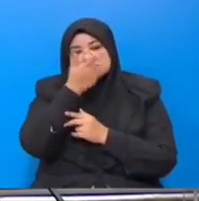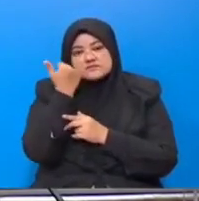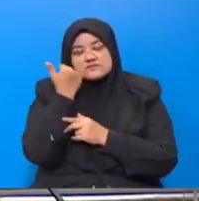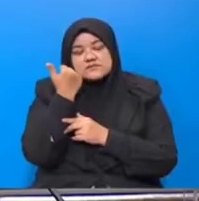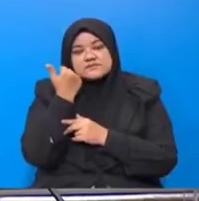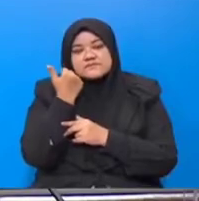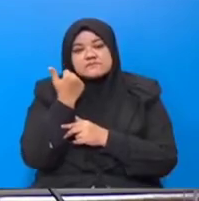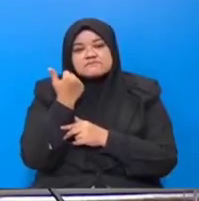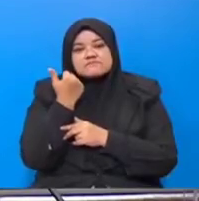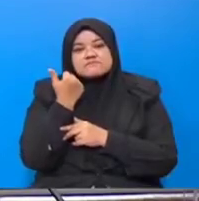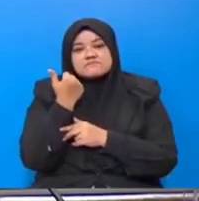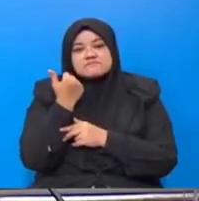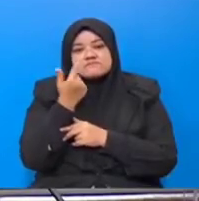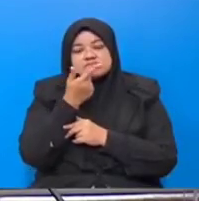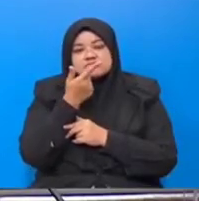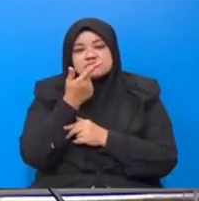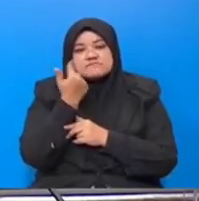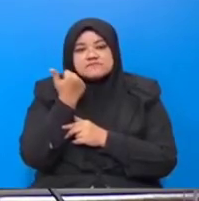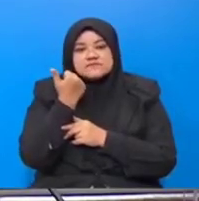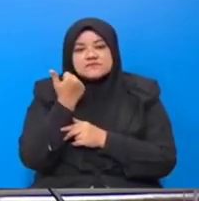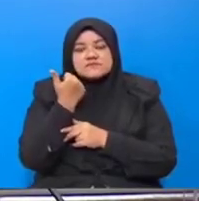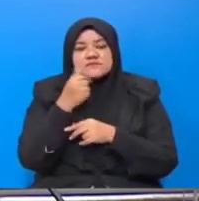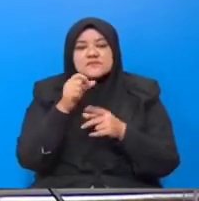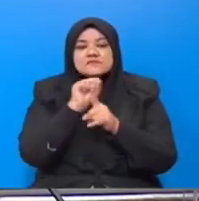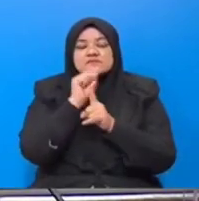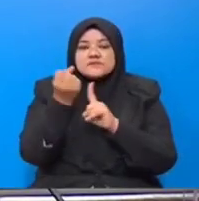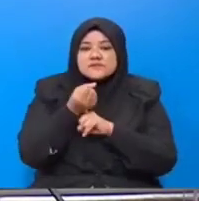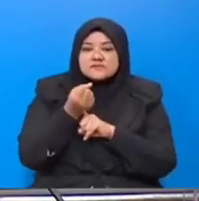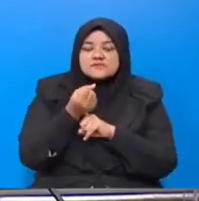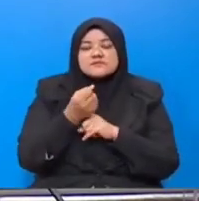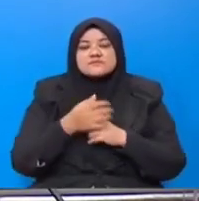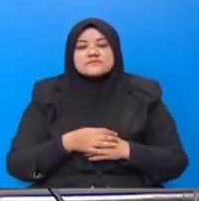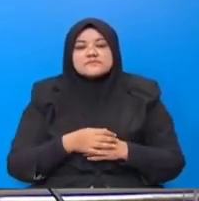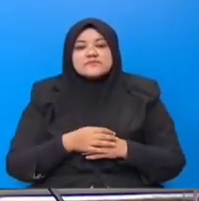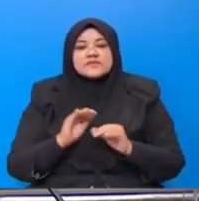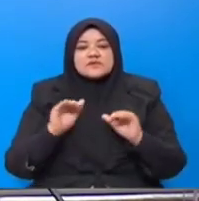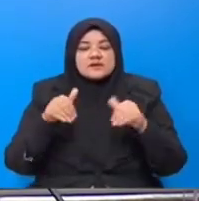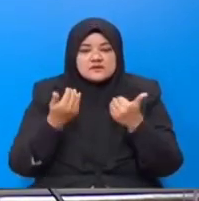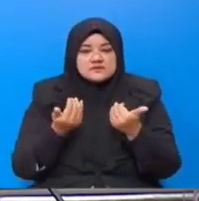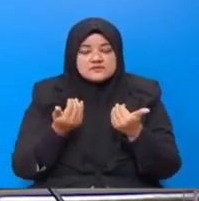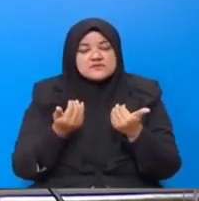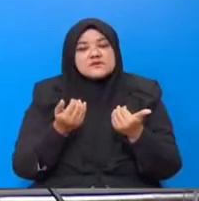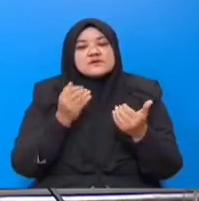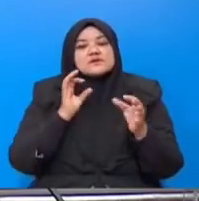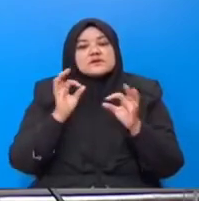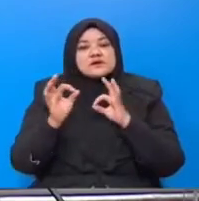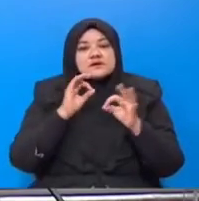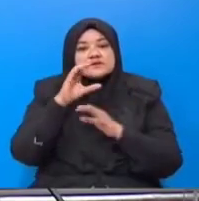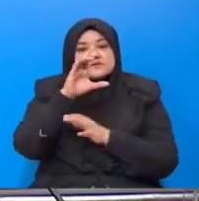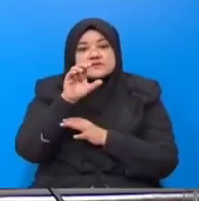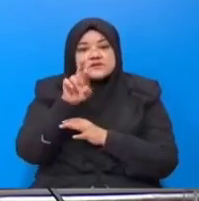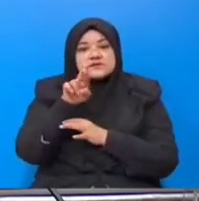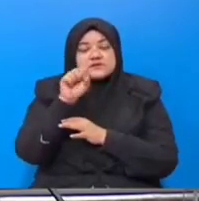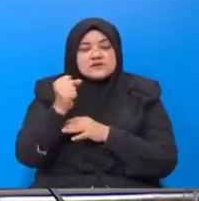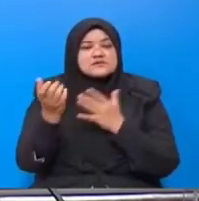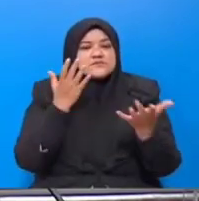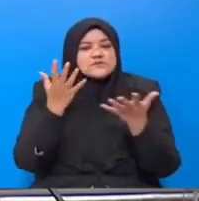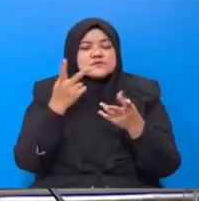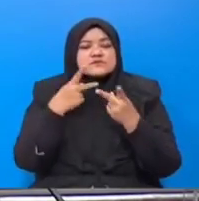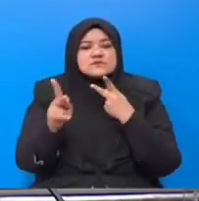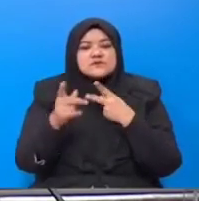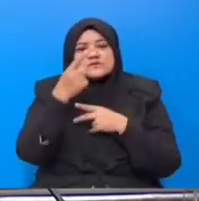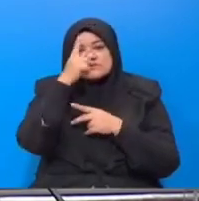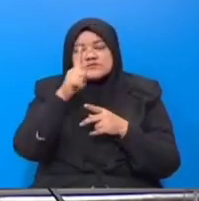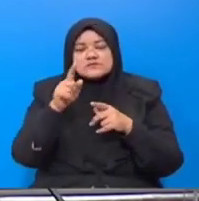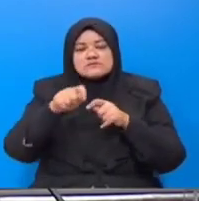faktur praktik etil freq practicality nya sebagai contoh peralatan CRS mungkin